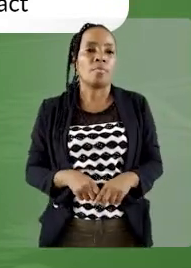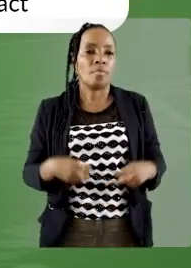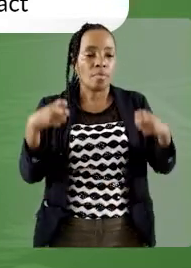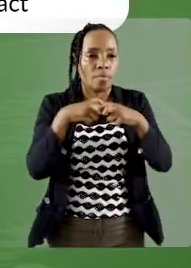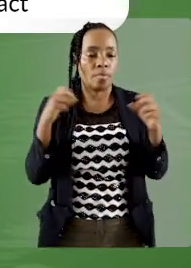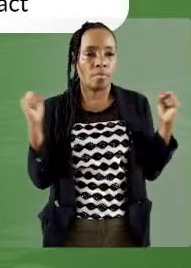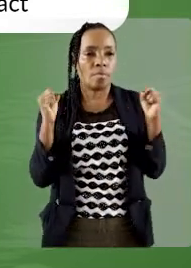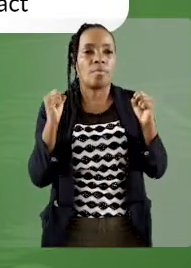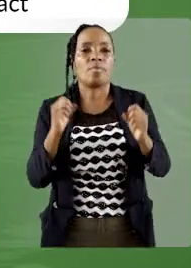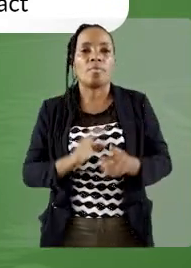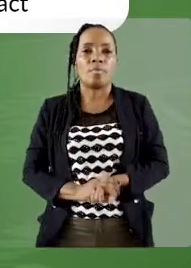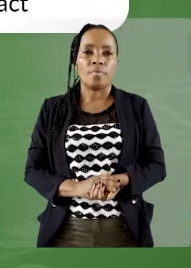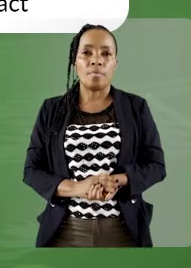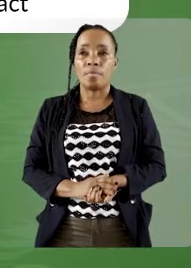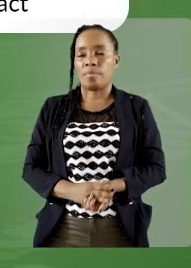l'électrisation.